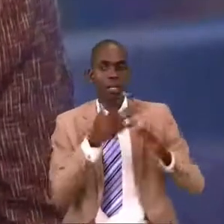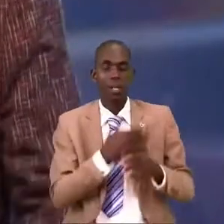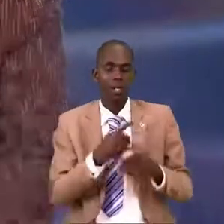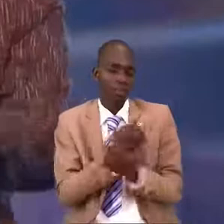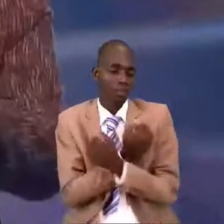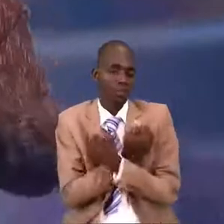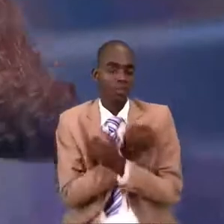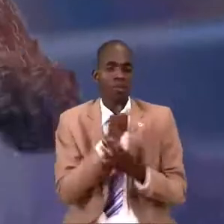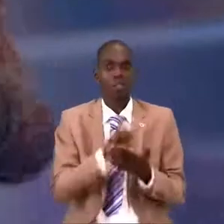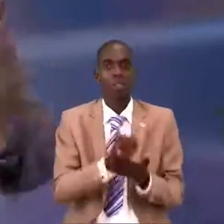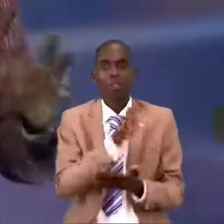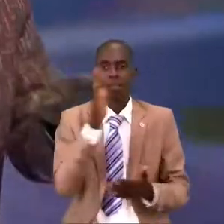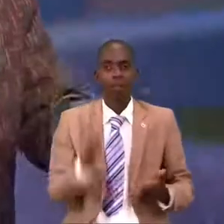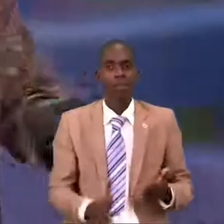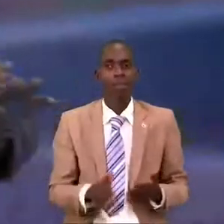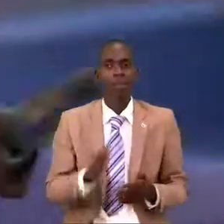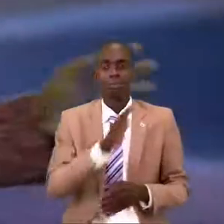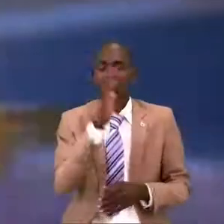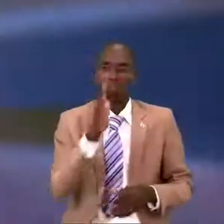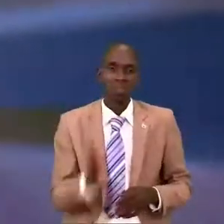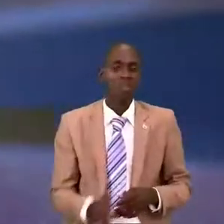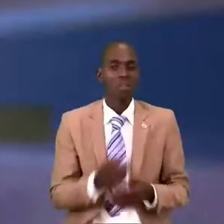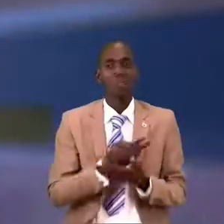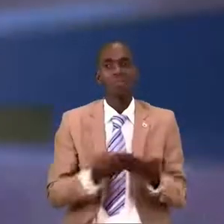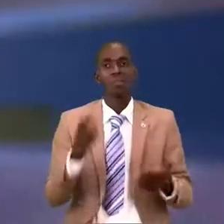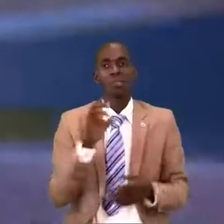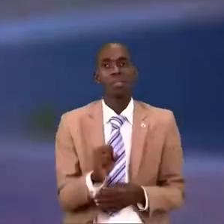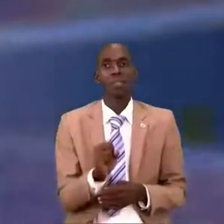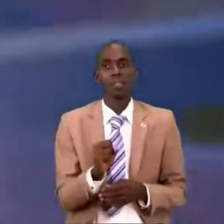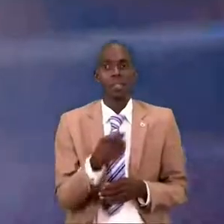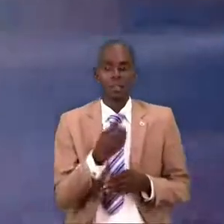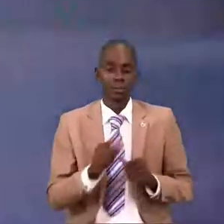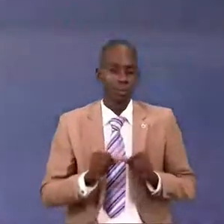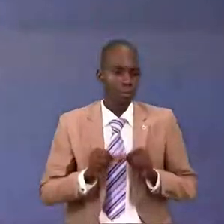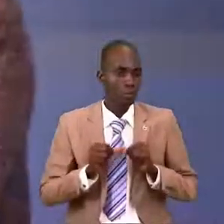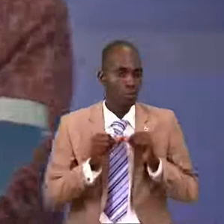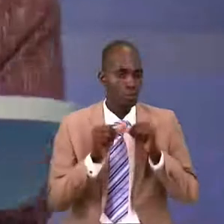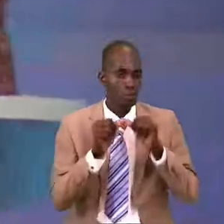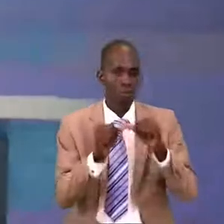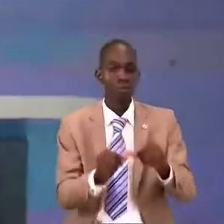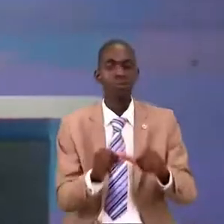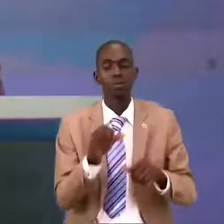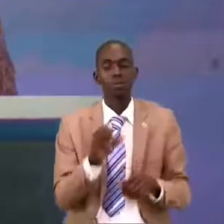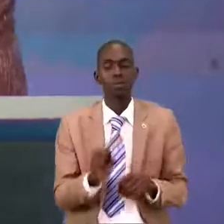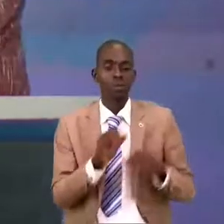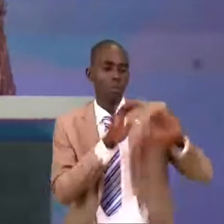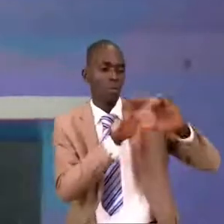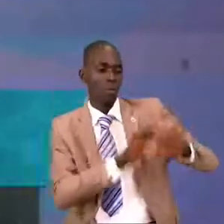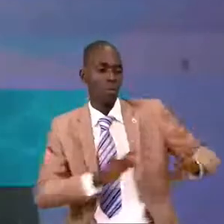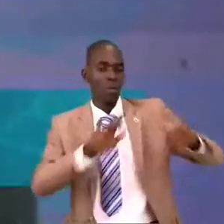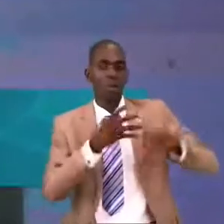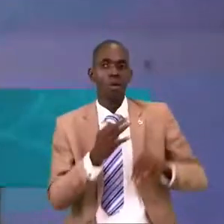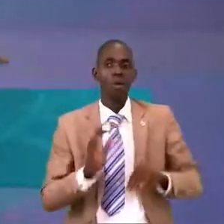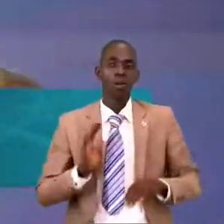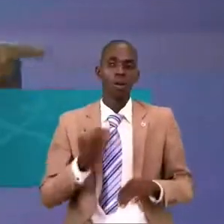miséricordes continuelles de notre Créateur toujours compatissant. Je vous lis en 1